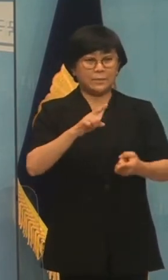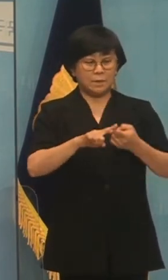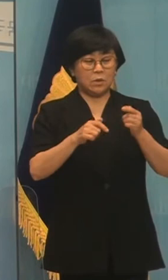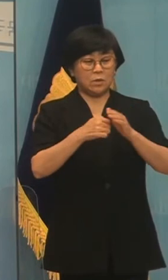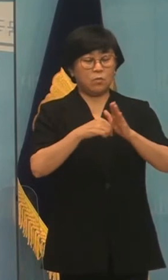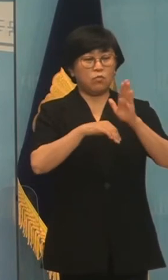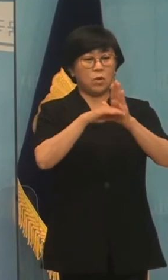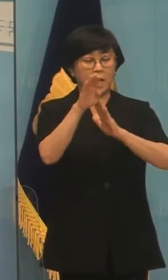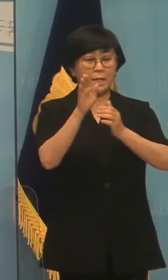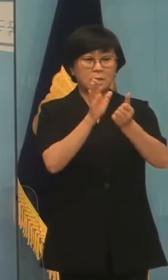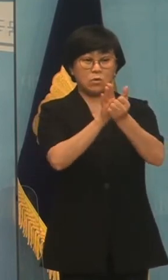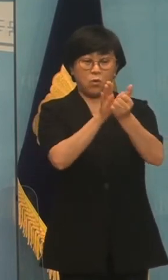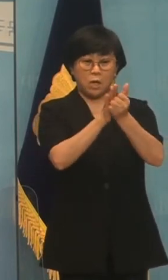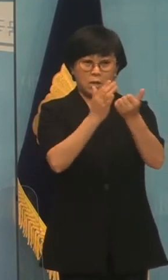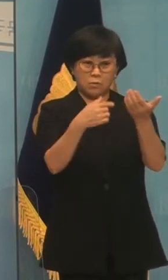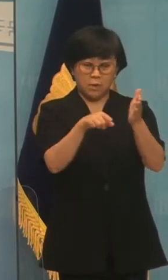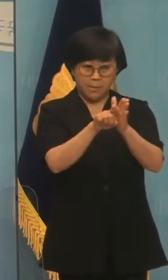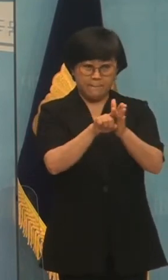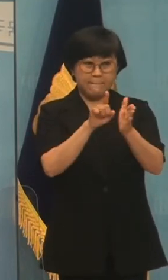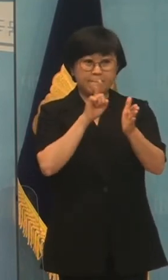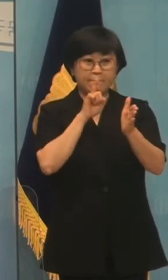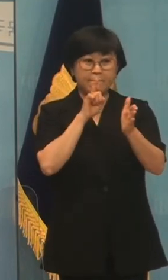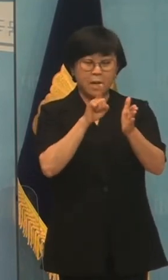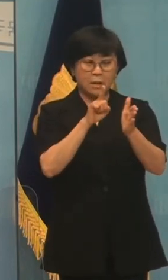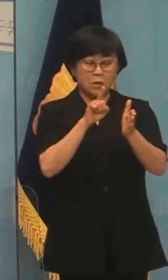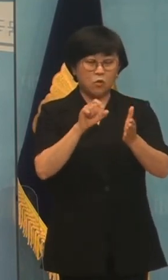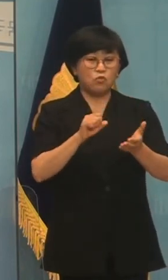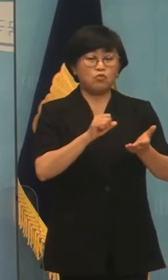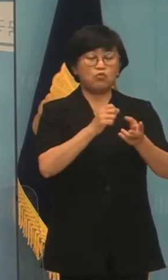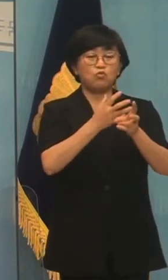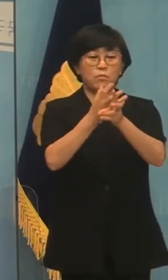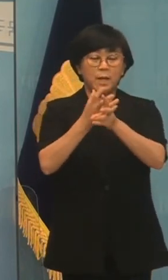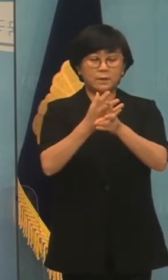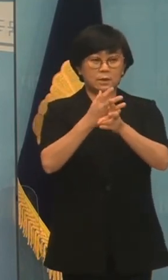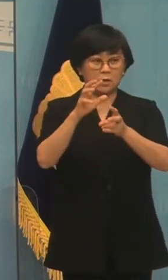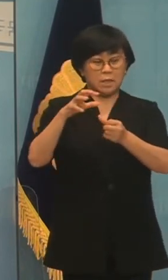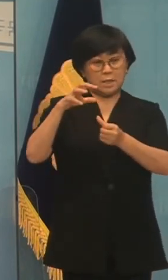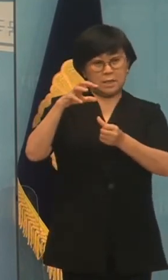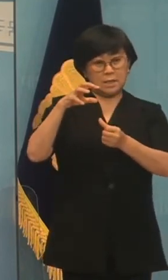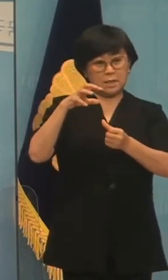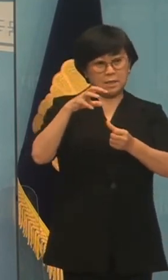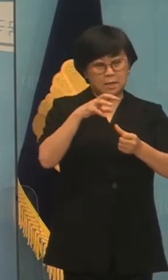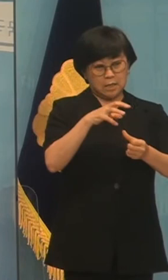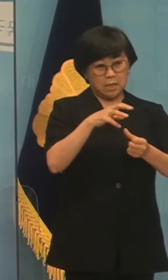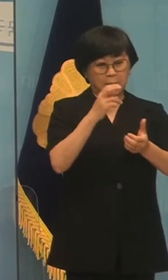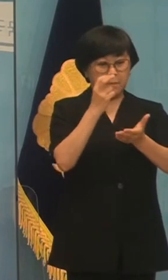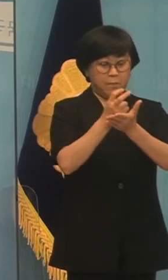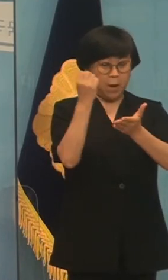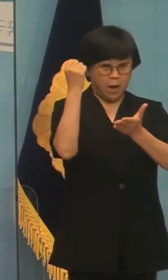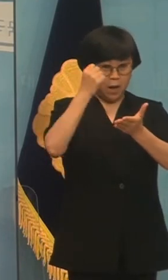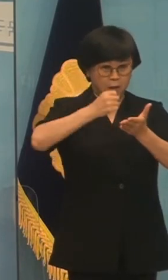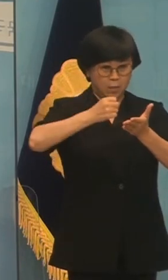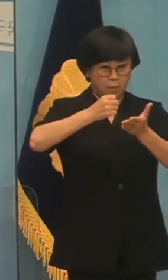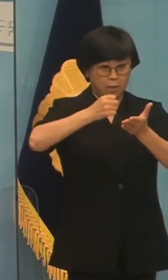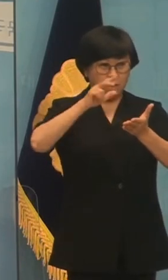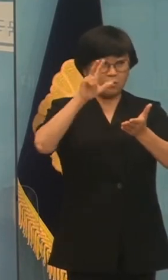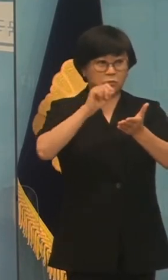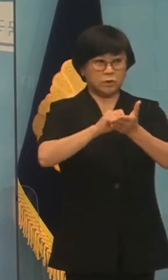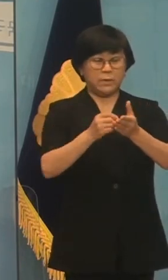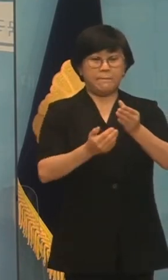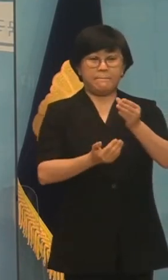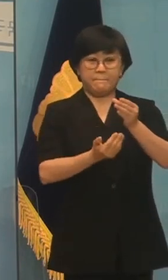북한에 지원하고자 했으나 운반 트럭에 제재 입안 배상 요구를 문제